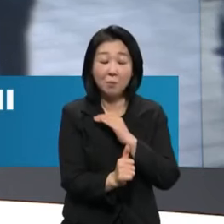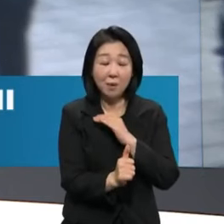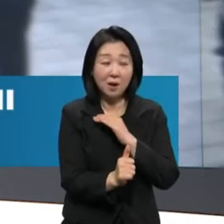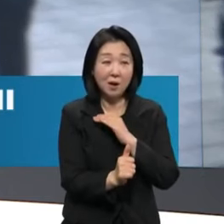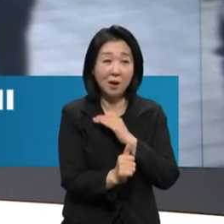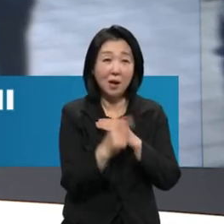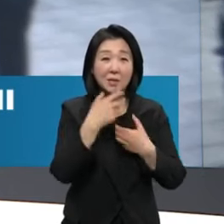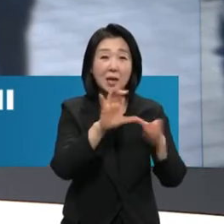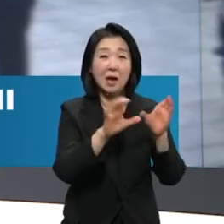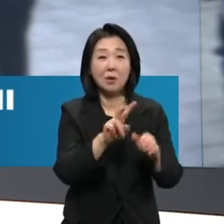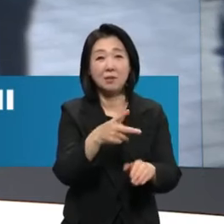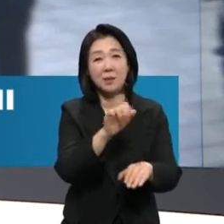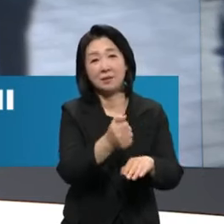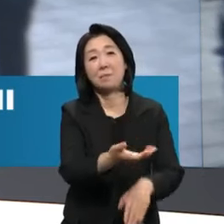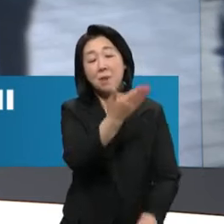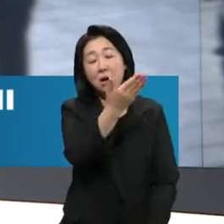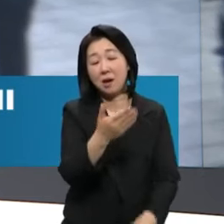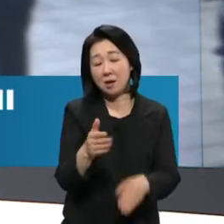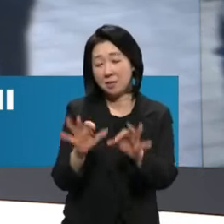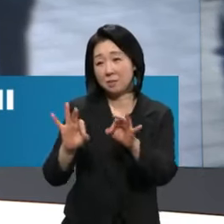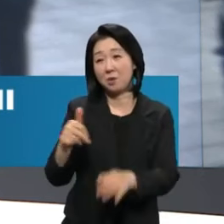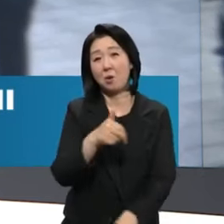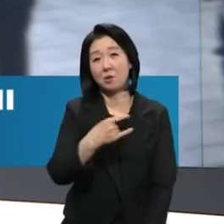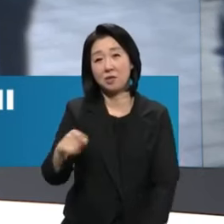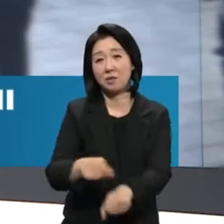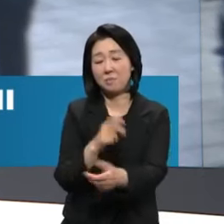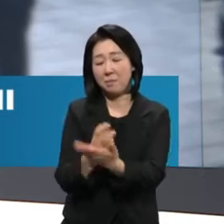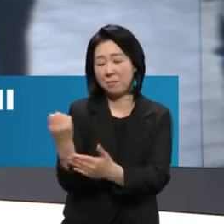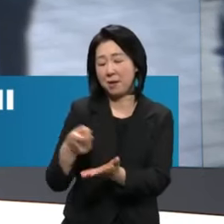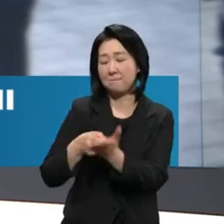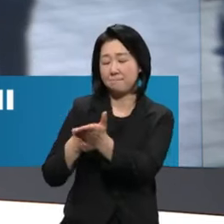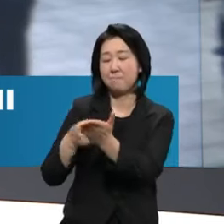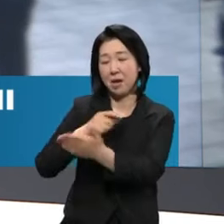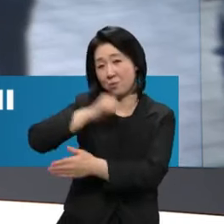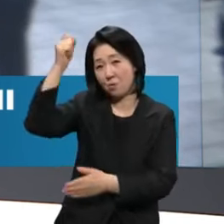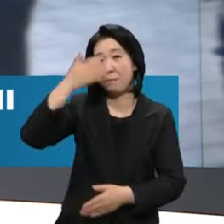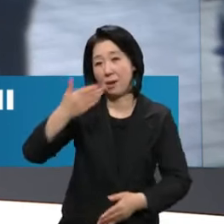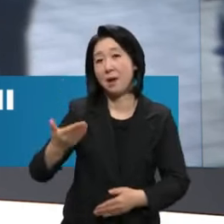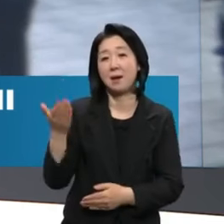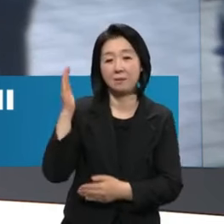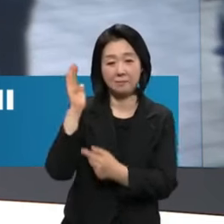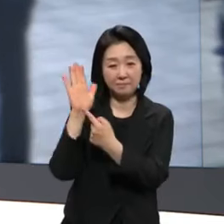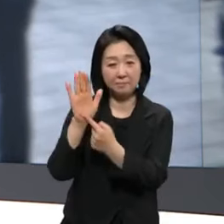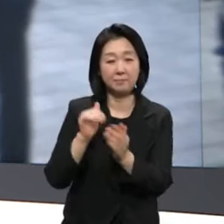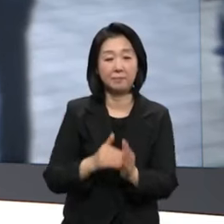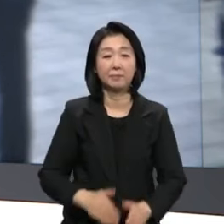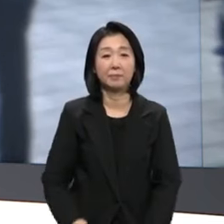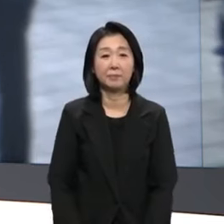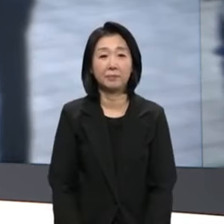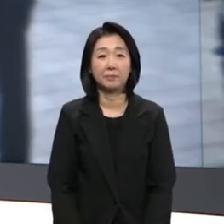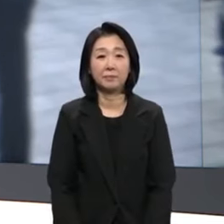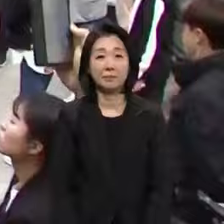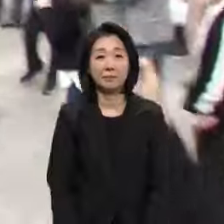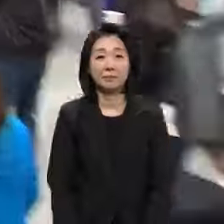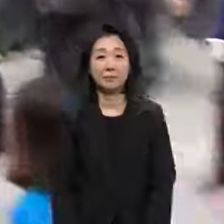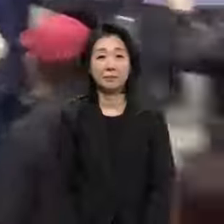범야권이 200석을 넘으면 김건희 특검법을 다시 발의해 통과시키겠다고 주장했습니다. 윤정식 기자입니다.